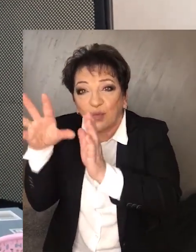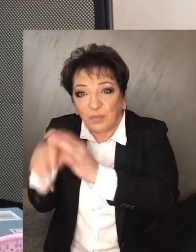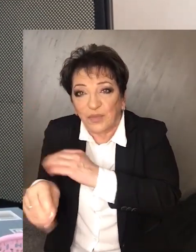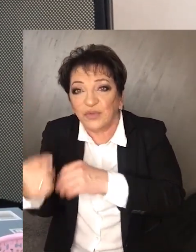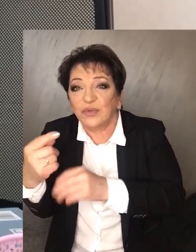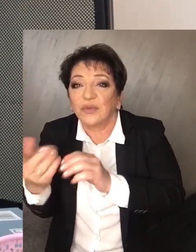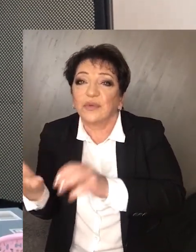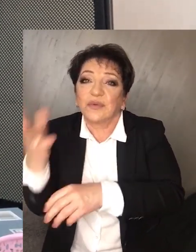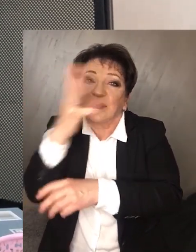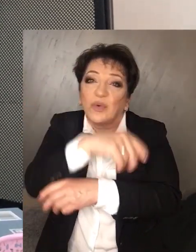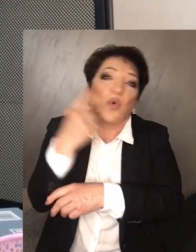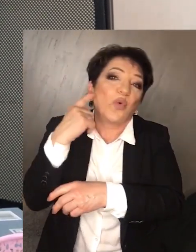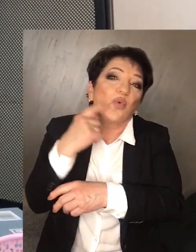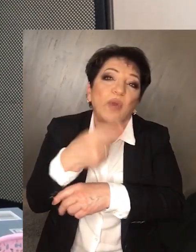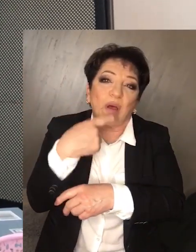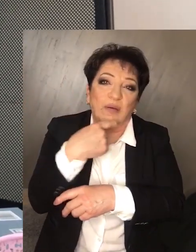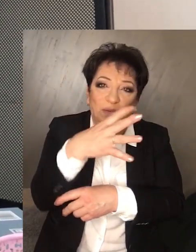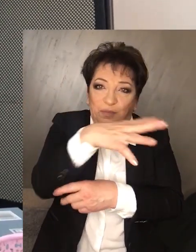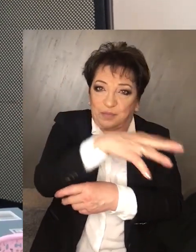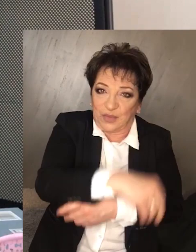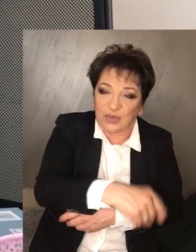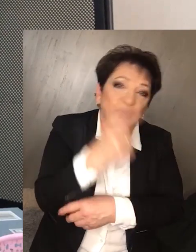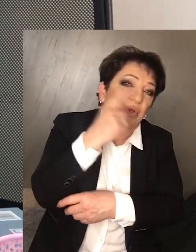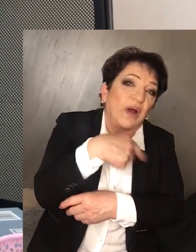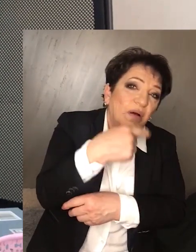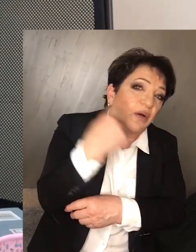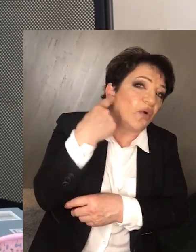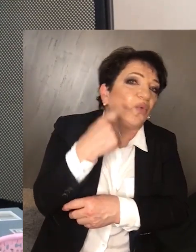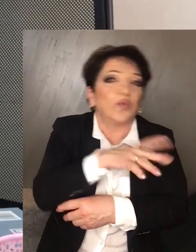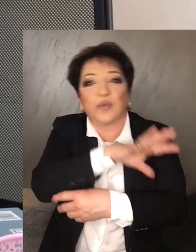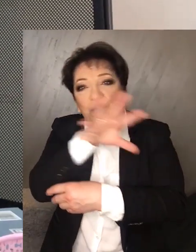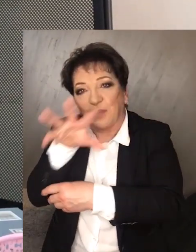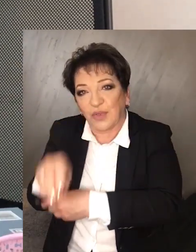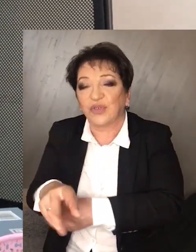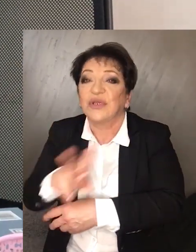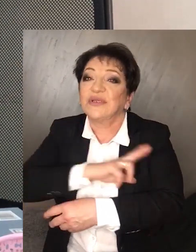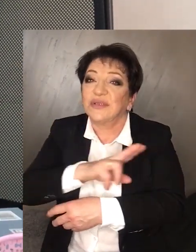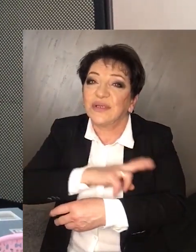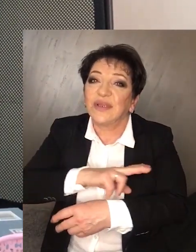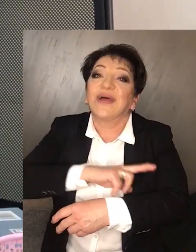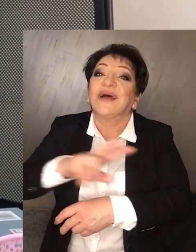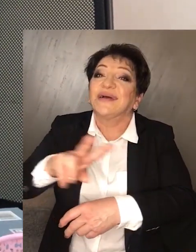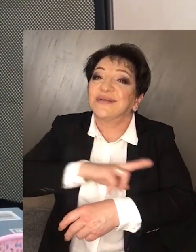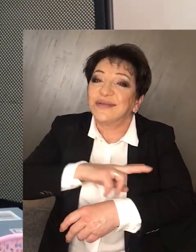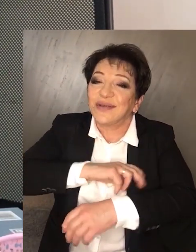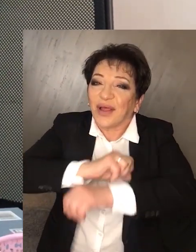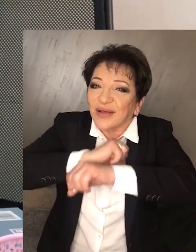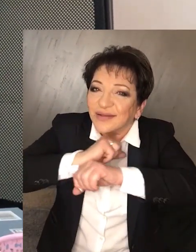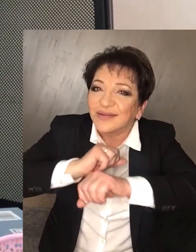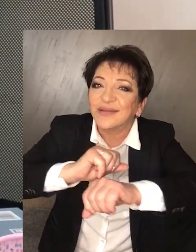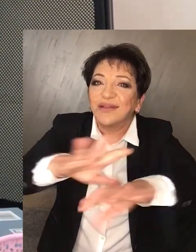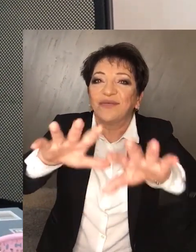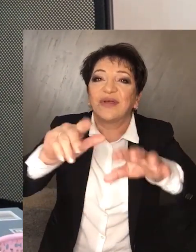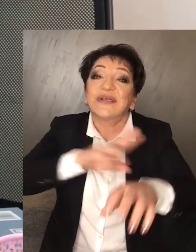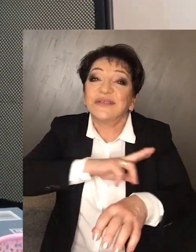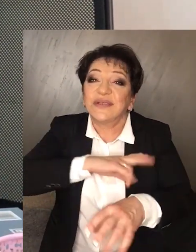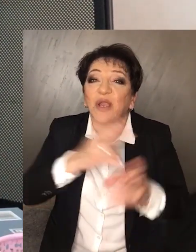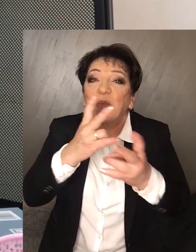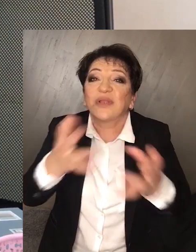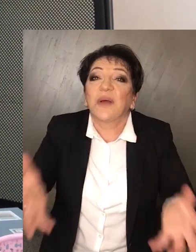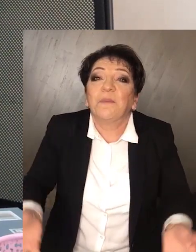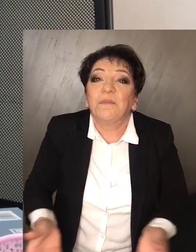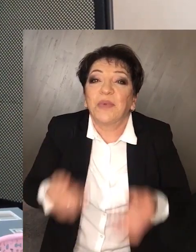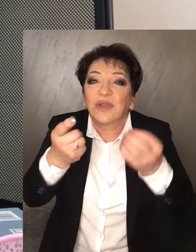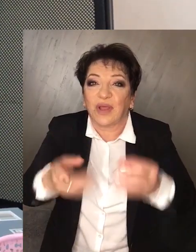ամբողջ մոլորակի մեջ դուք կլնեք մի ծաղիկ խուլերի աշխարհում, խուլերը կլնեն մի ծաղիկ ձեր աշխարհում։ Ու սիրեք, ջերմացրեք իրար,